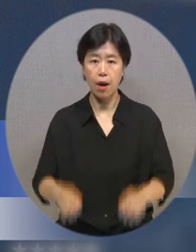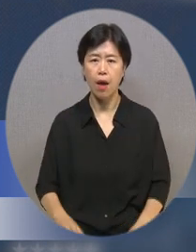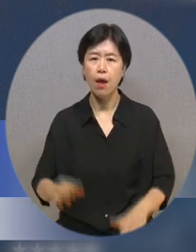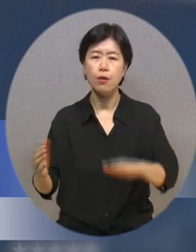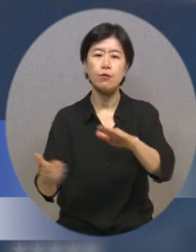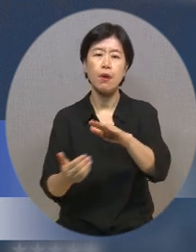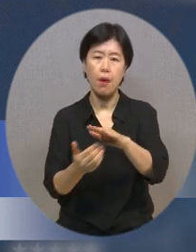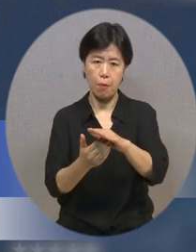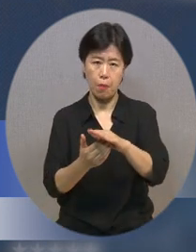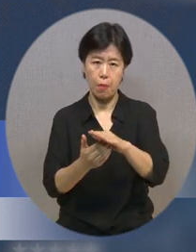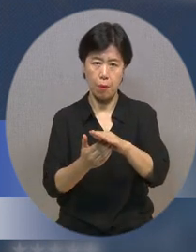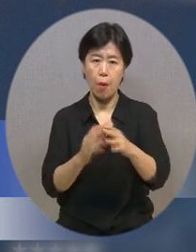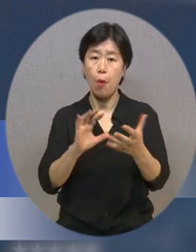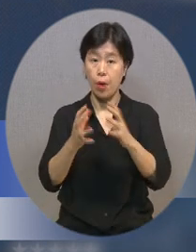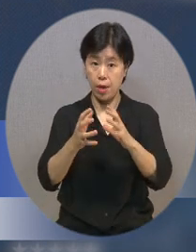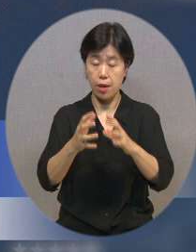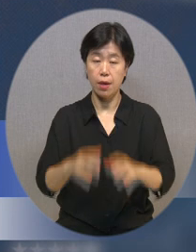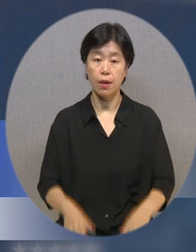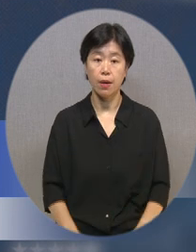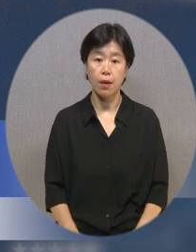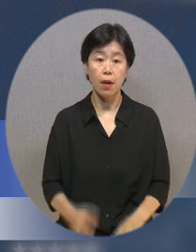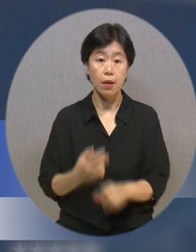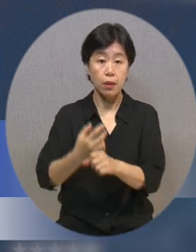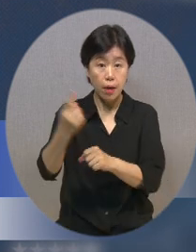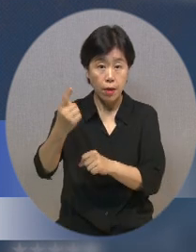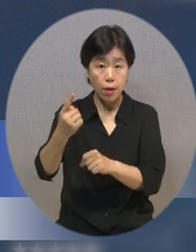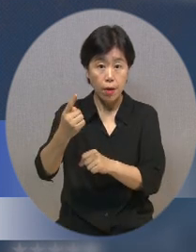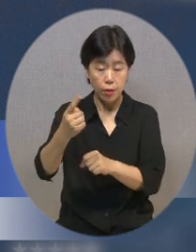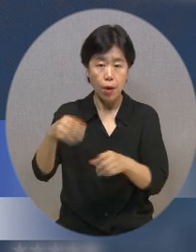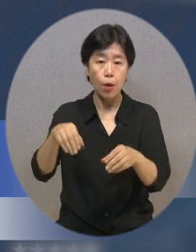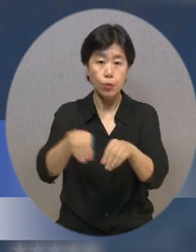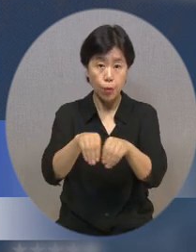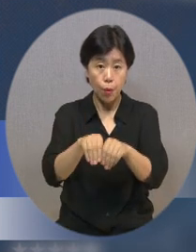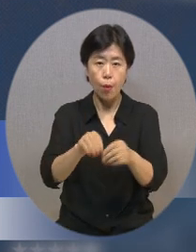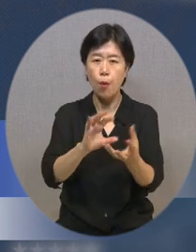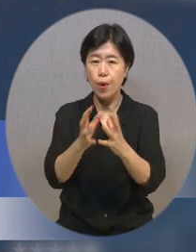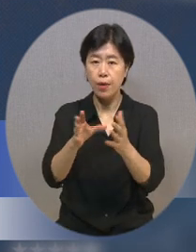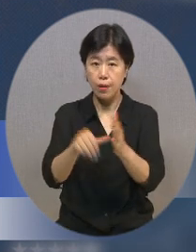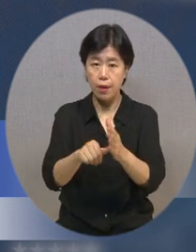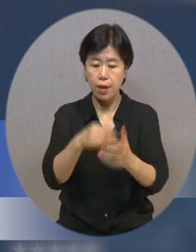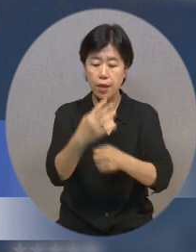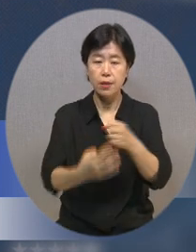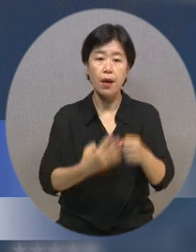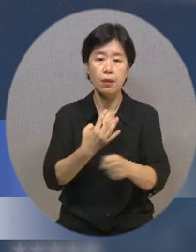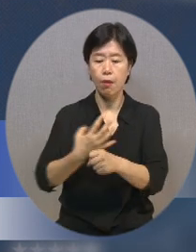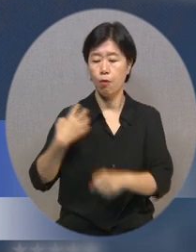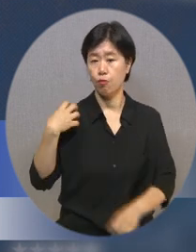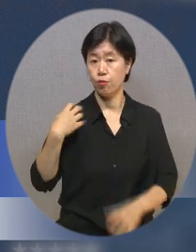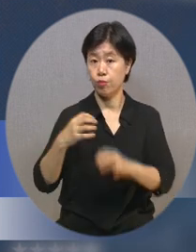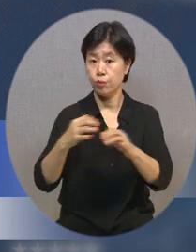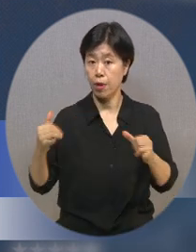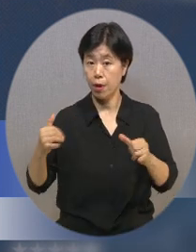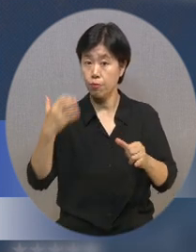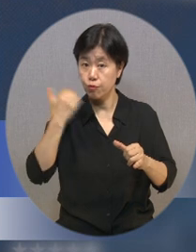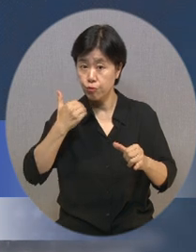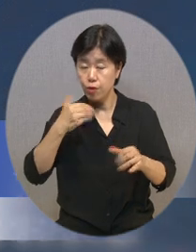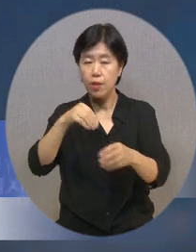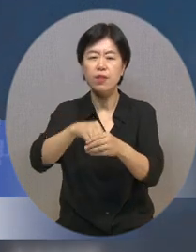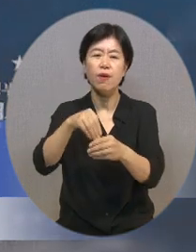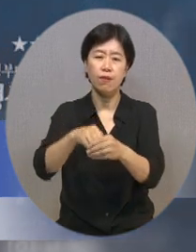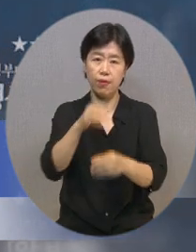의사 결정 기구이며 아 내년 정기총회는 4년 임기에 ipc 집행위원 선거도 함께